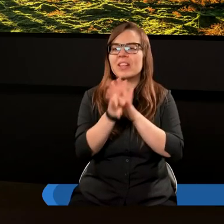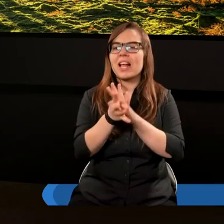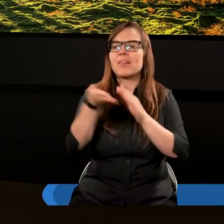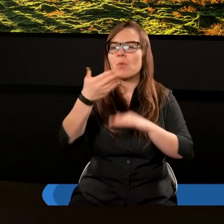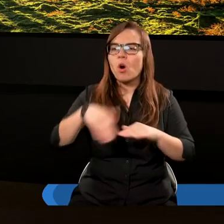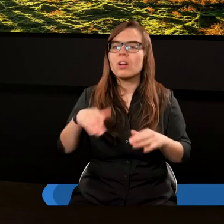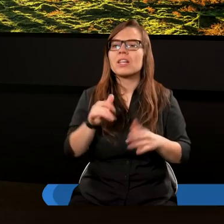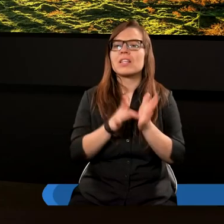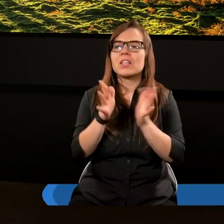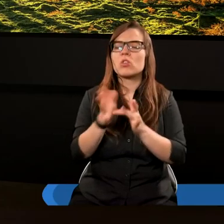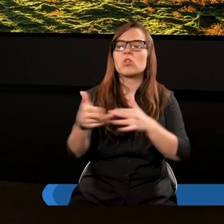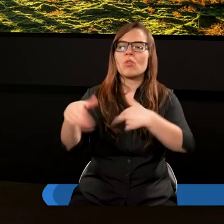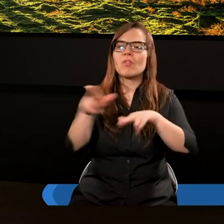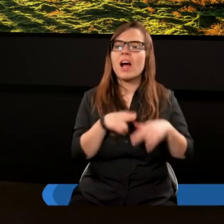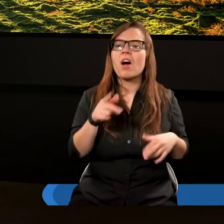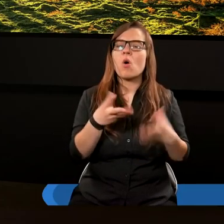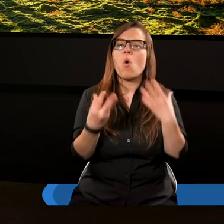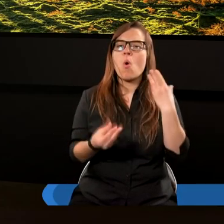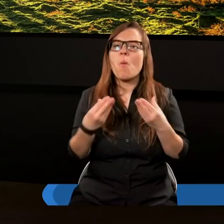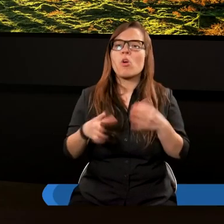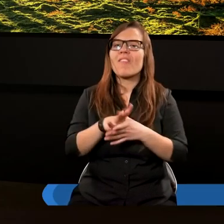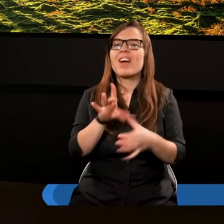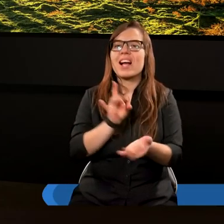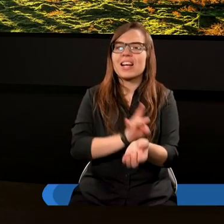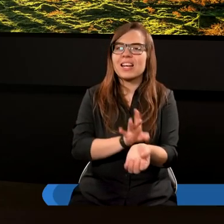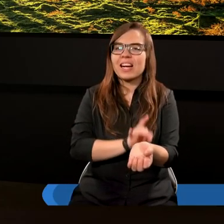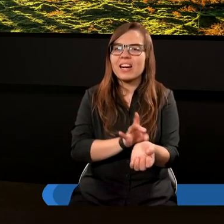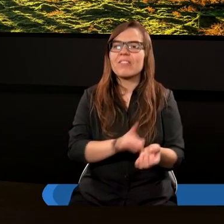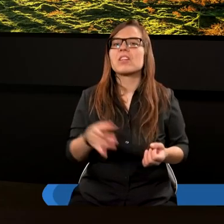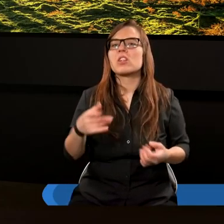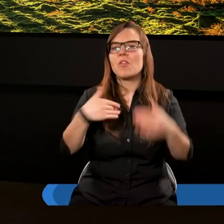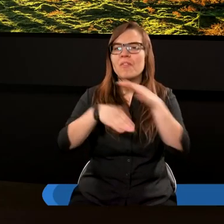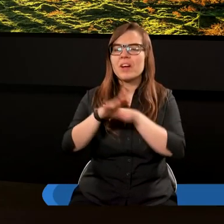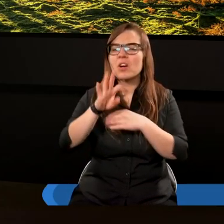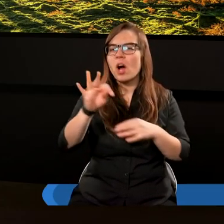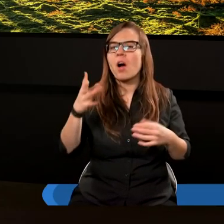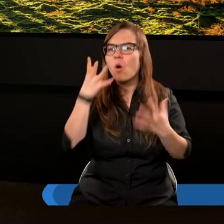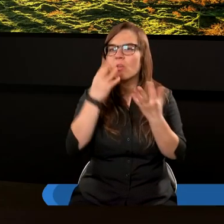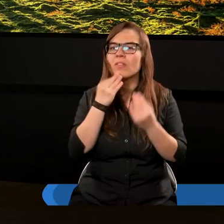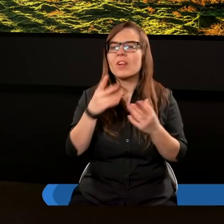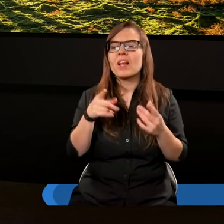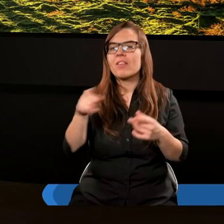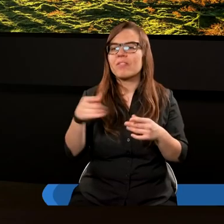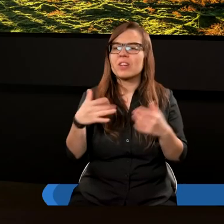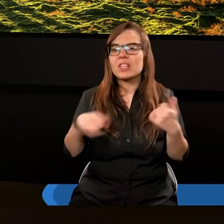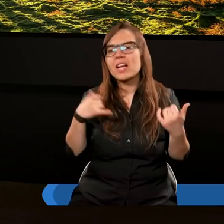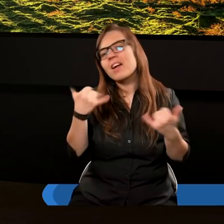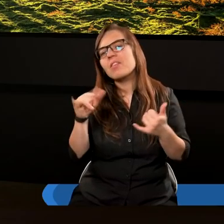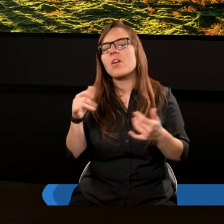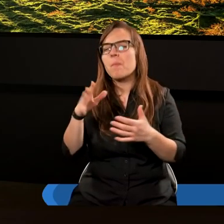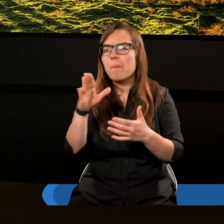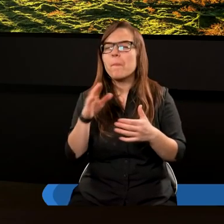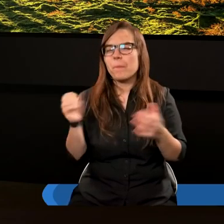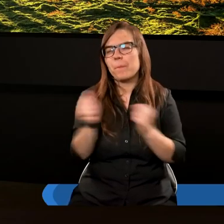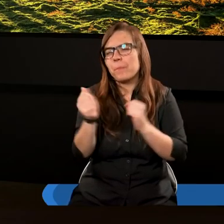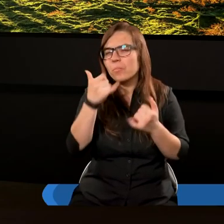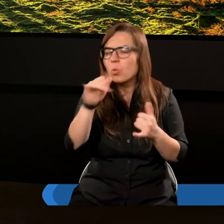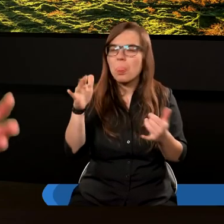wraca w szacie umoczonej we krwi, z Jego ust wychodzi miecz, którym bije narody.